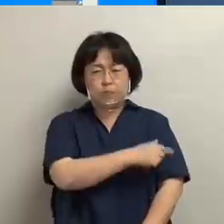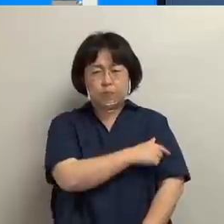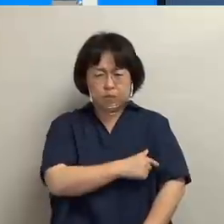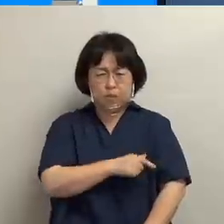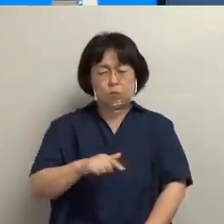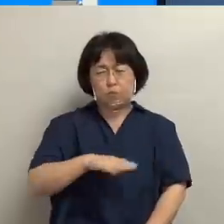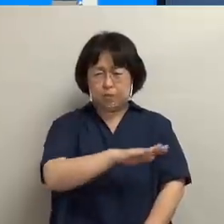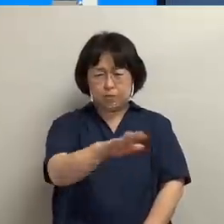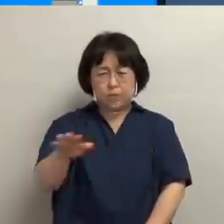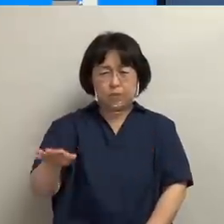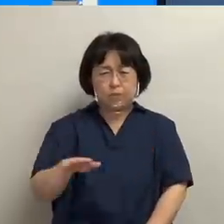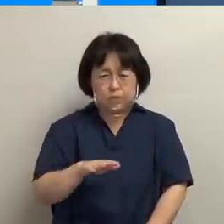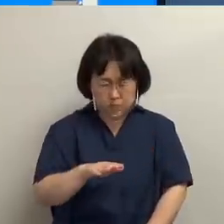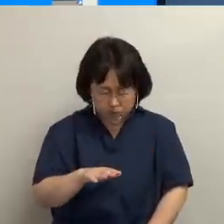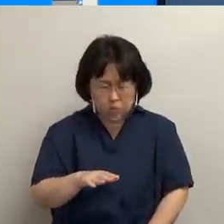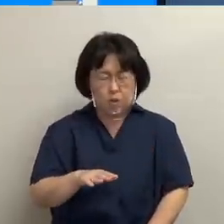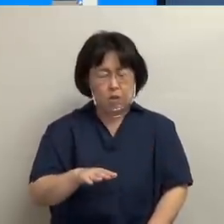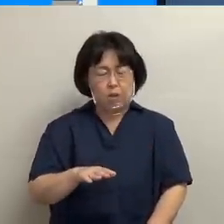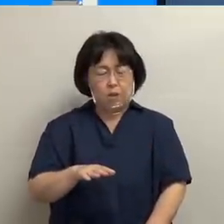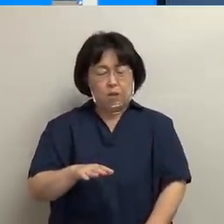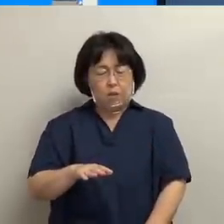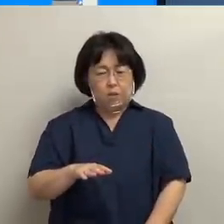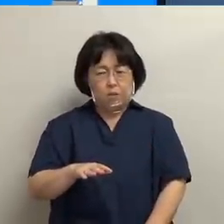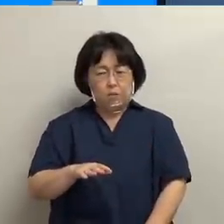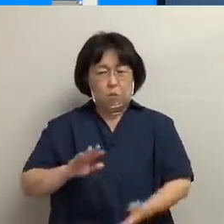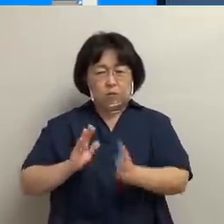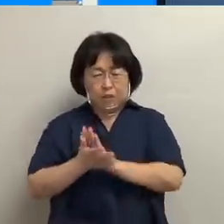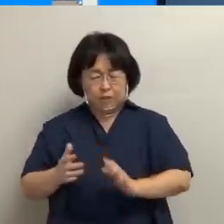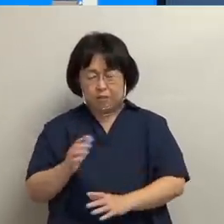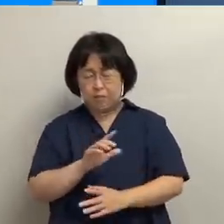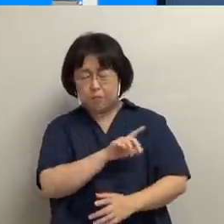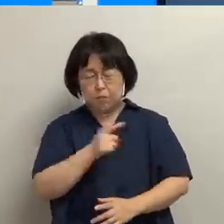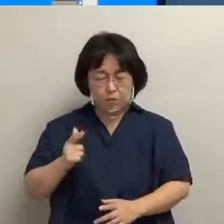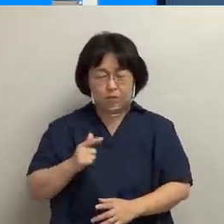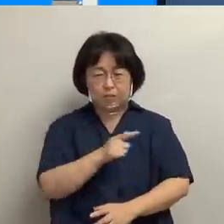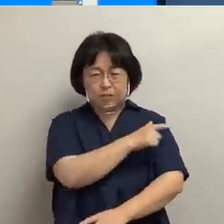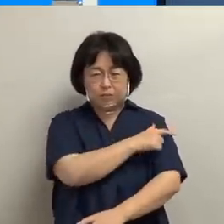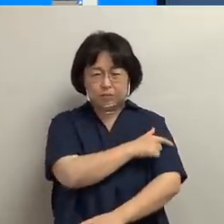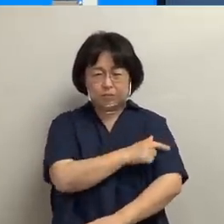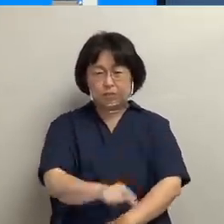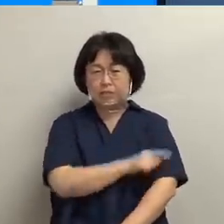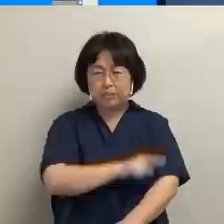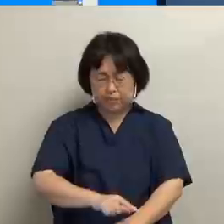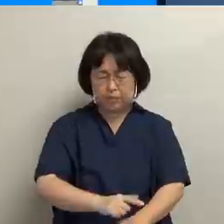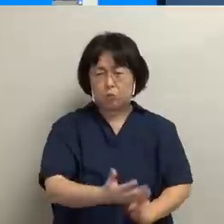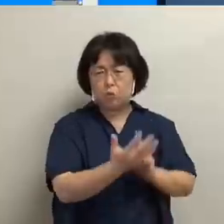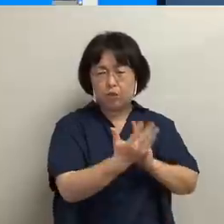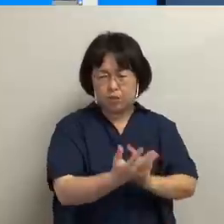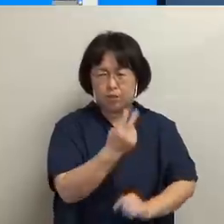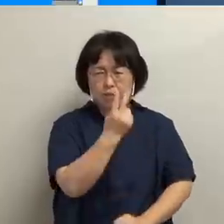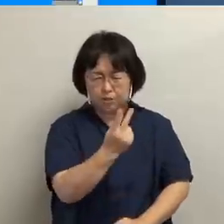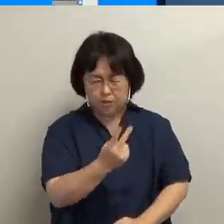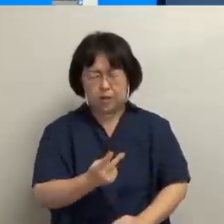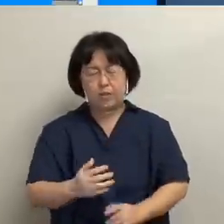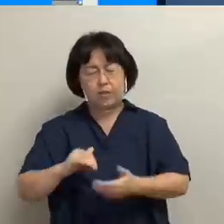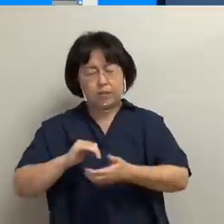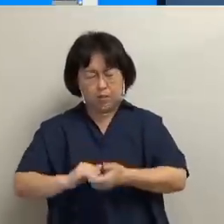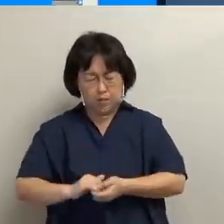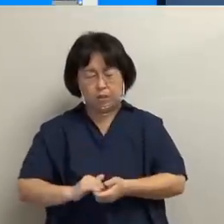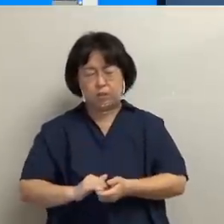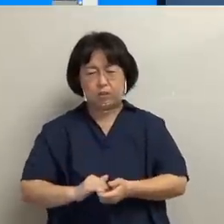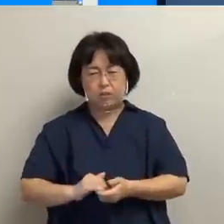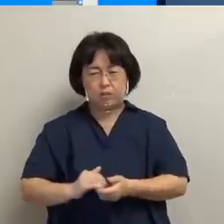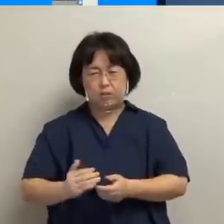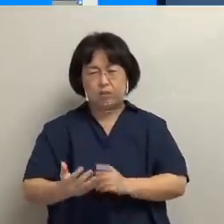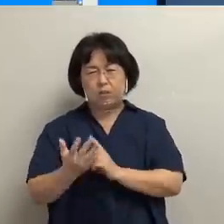色々とその展開が急だったものですから臨時会見に会あるいはまた今日また定例会見という事ですが今日も最後までお付き合いいただきまし